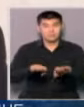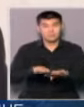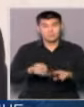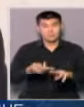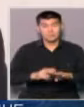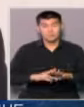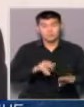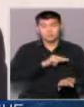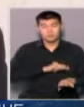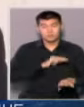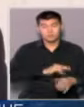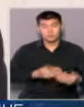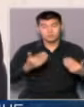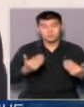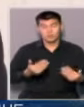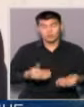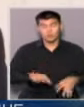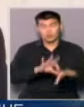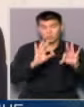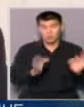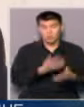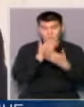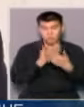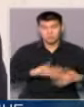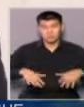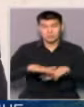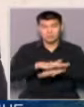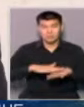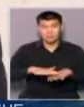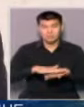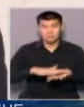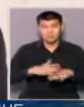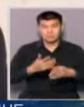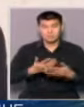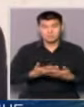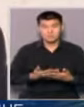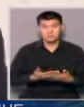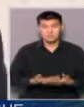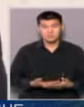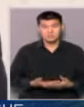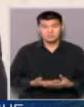рухына тағзым етуде осы өнер сүйгіш халқымыздың тағзымы.